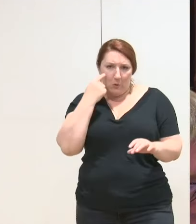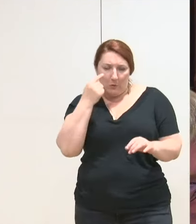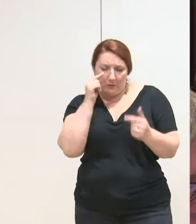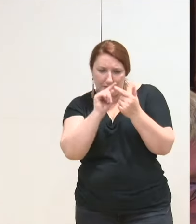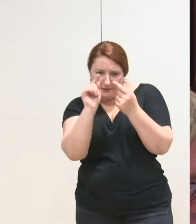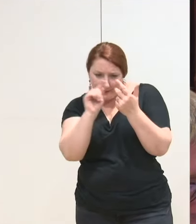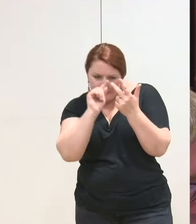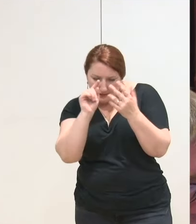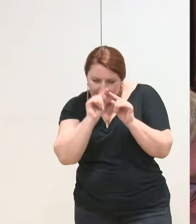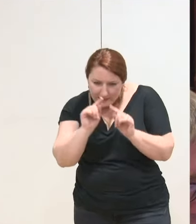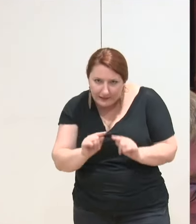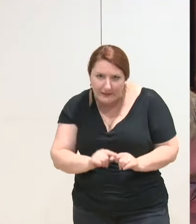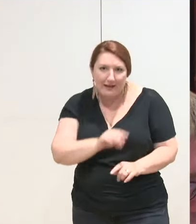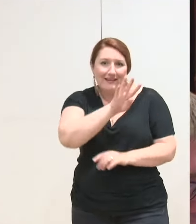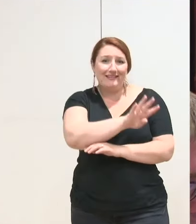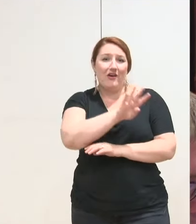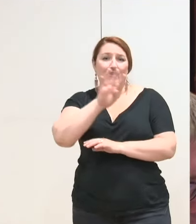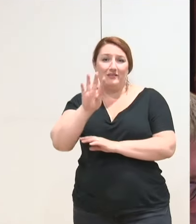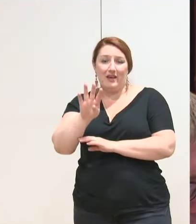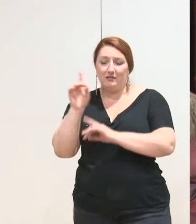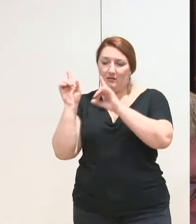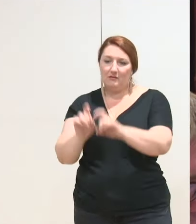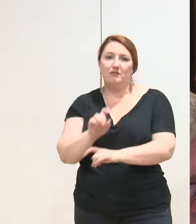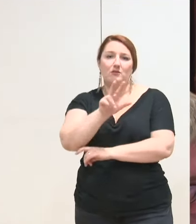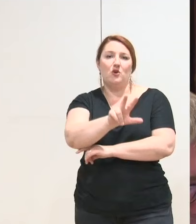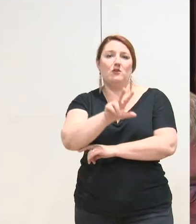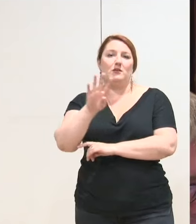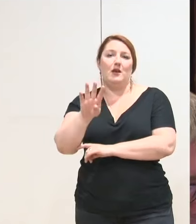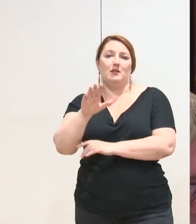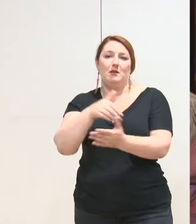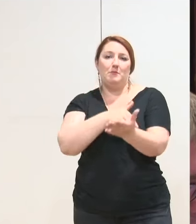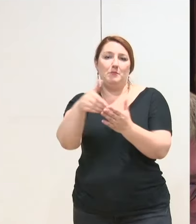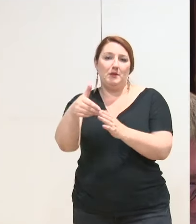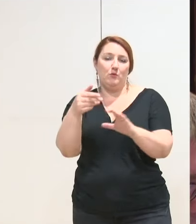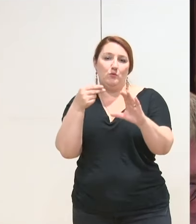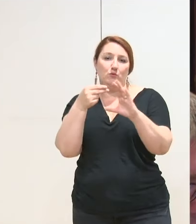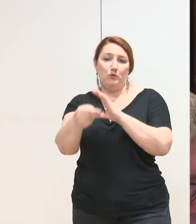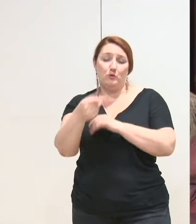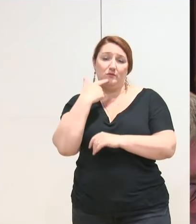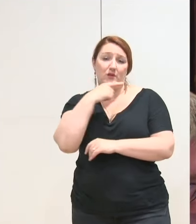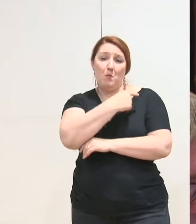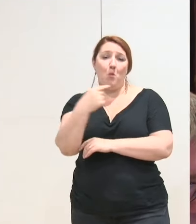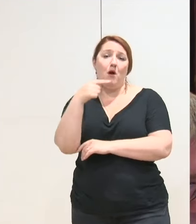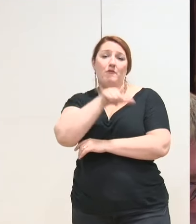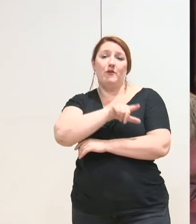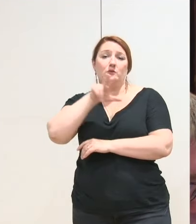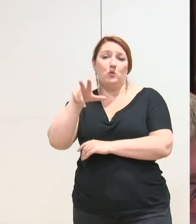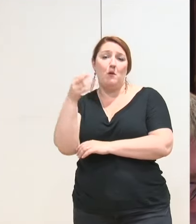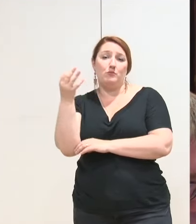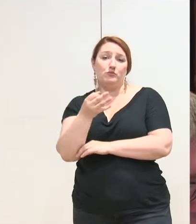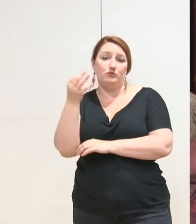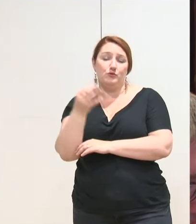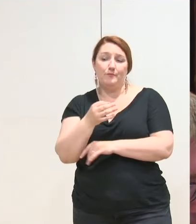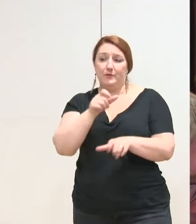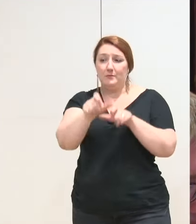d'équipement passe de 44 à 34 millions d'euros en 2014 elles sont en baisse de 23 % les acteurs qui sont venus ici même du